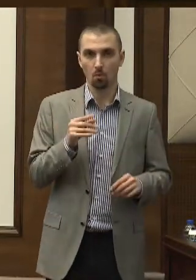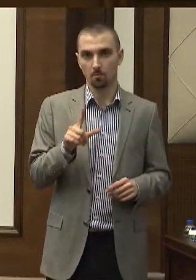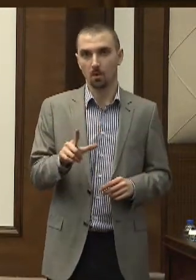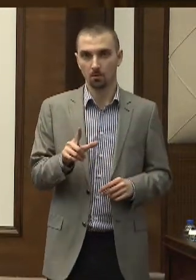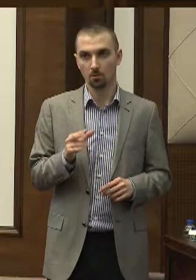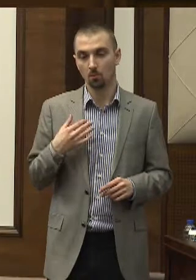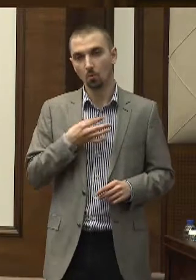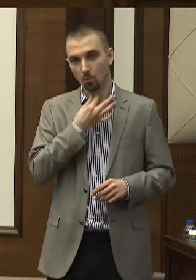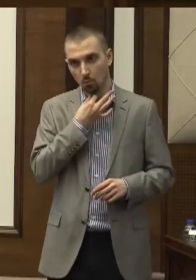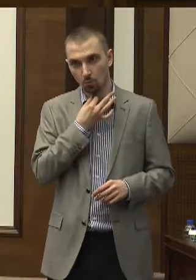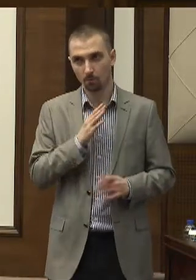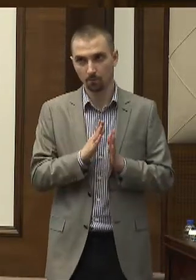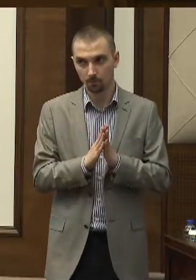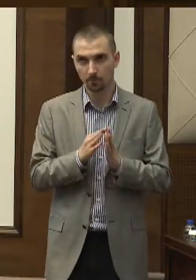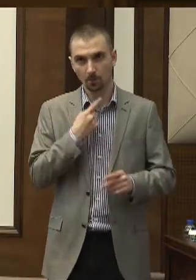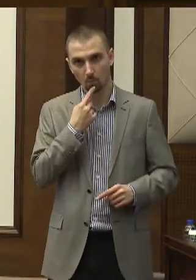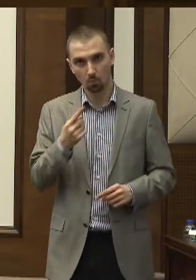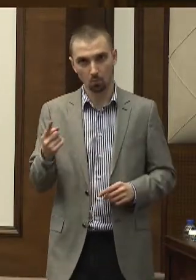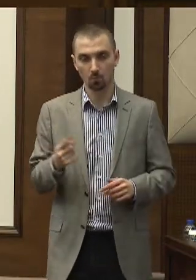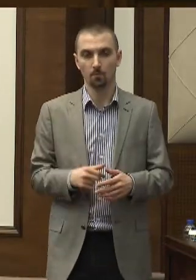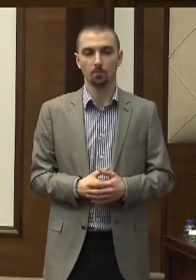Bunu ısrarla daha önce de söyledim.